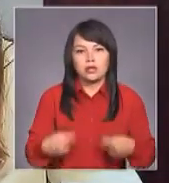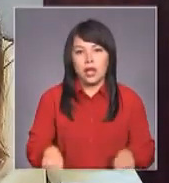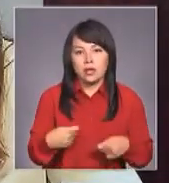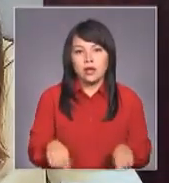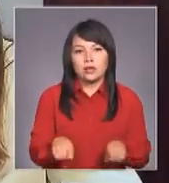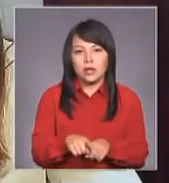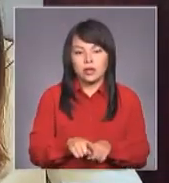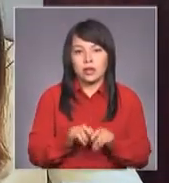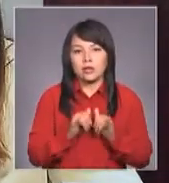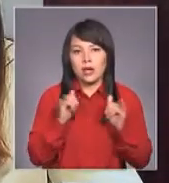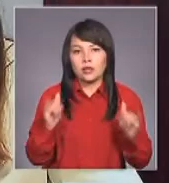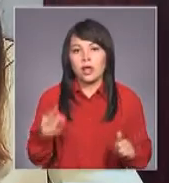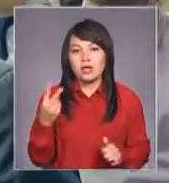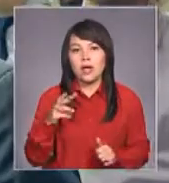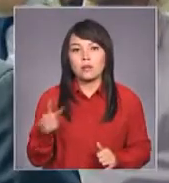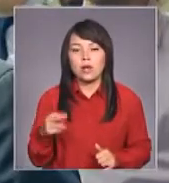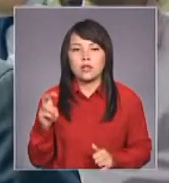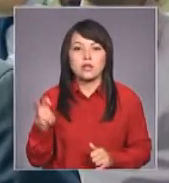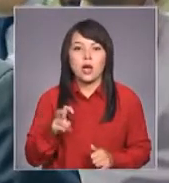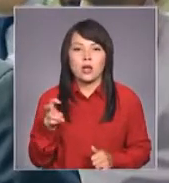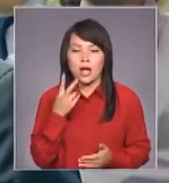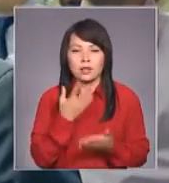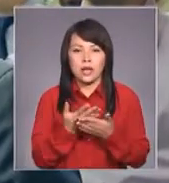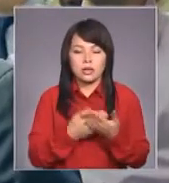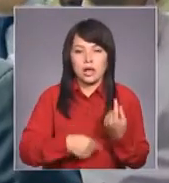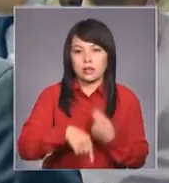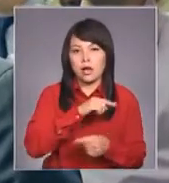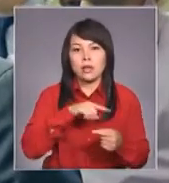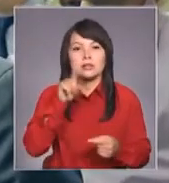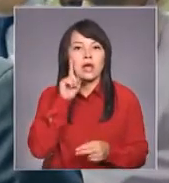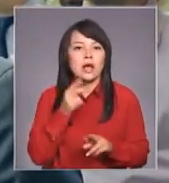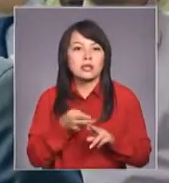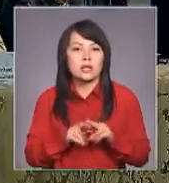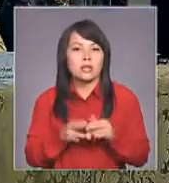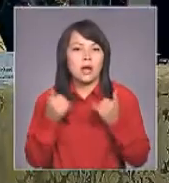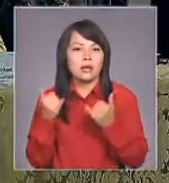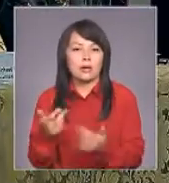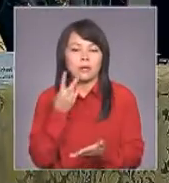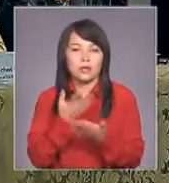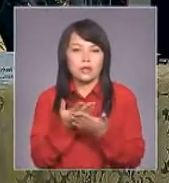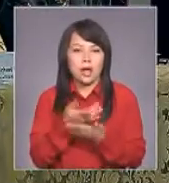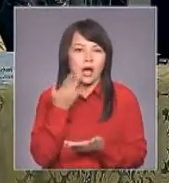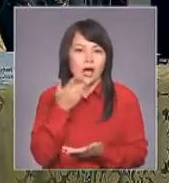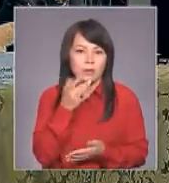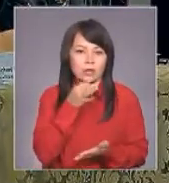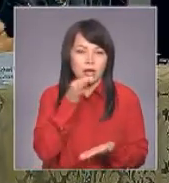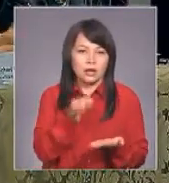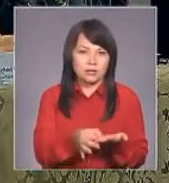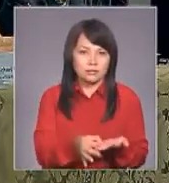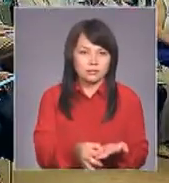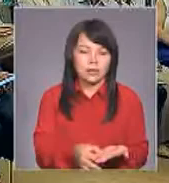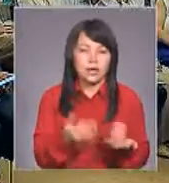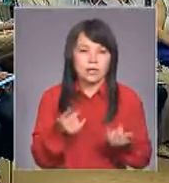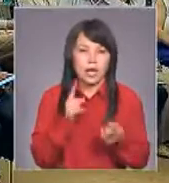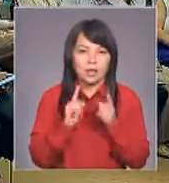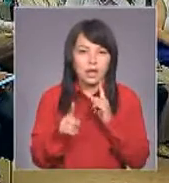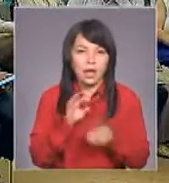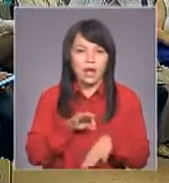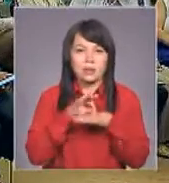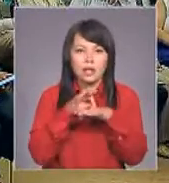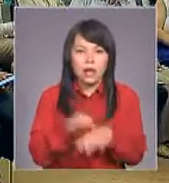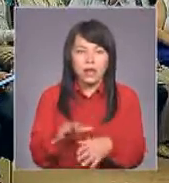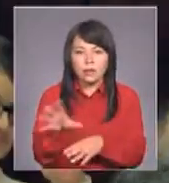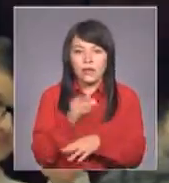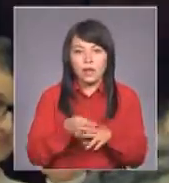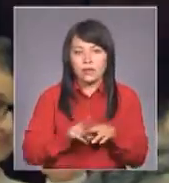көлемі 2 миллиард долларды құрайды. Ендігәрі бұл көрсеткішті еселей түсуге үміт басым деп есептейді америкалықтар. Жиында сондай-ақ Еуразиялық